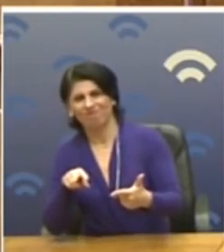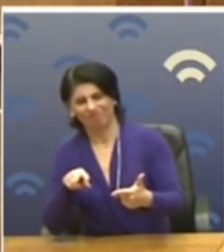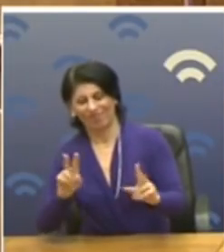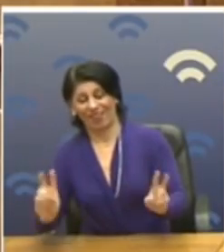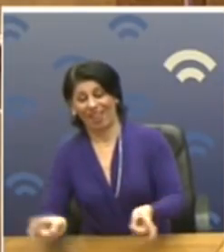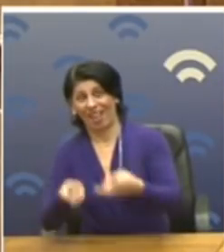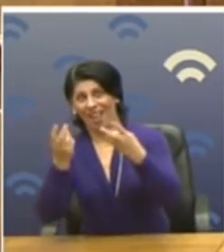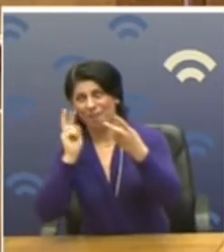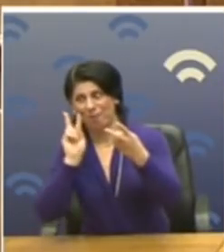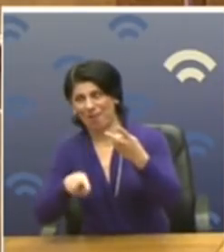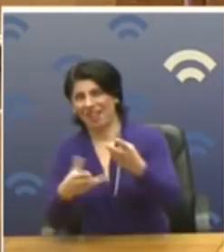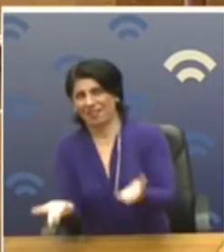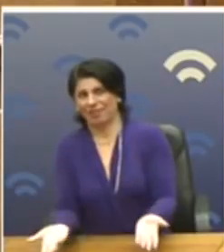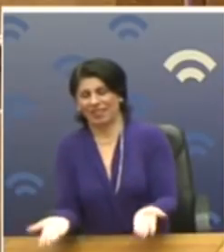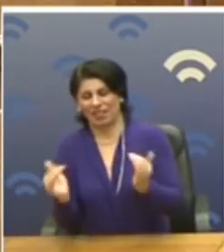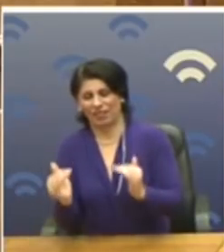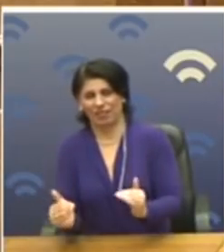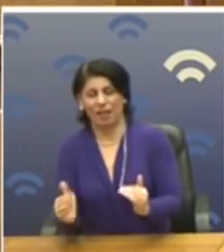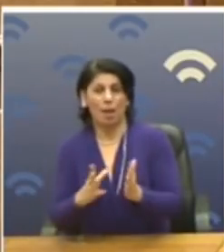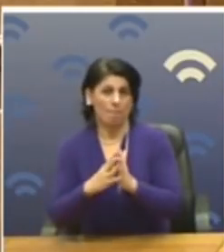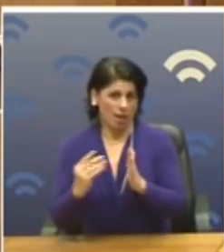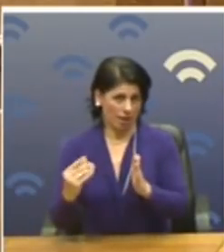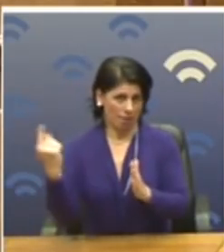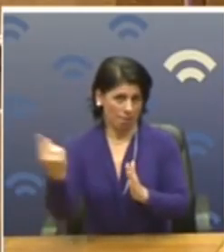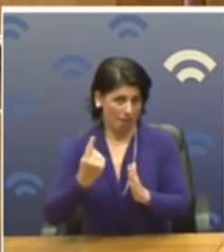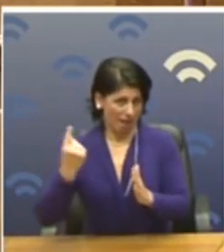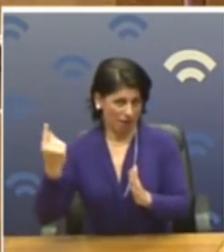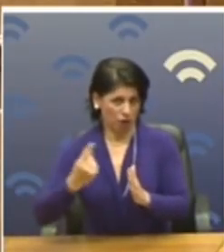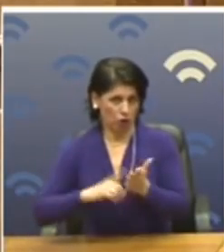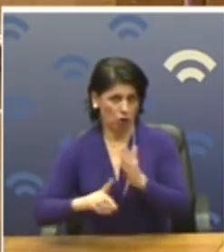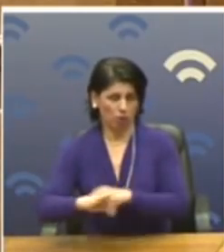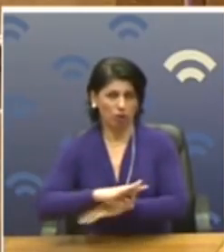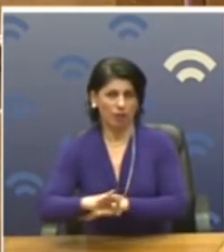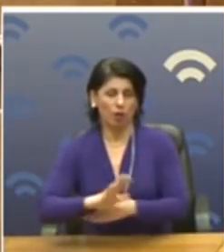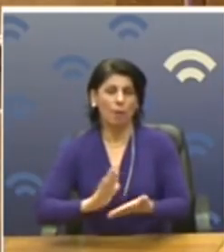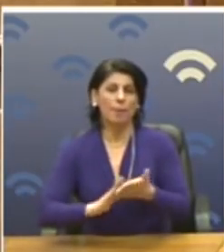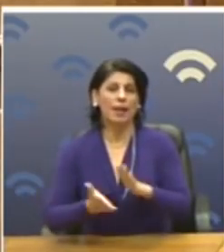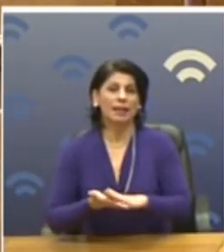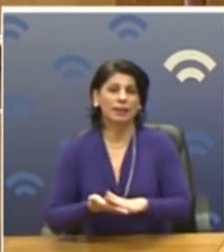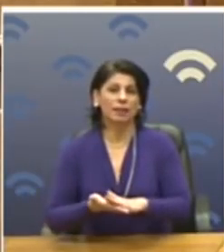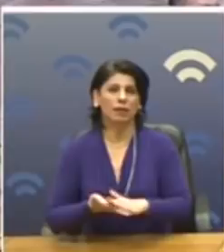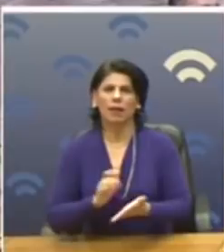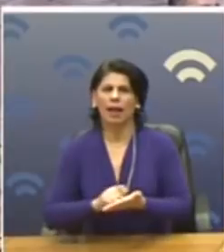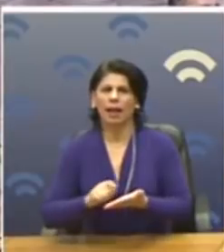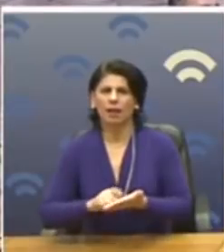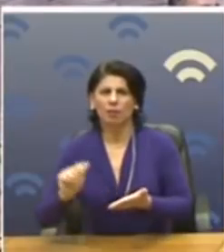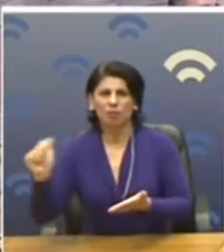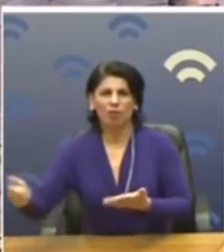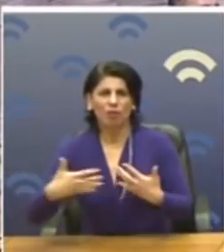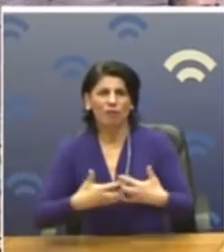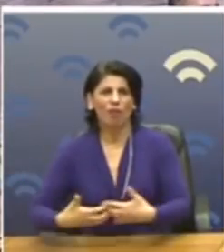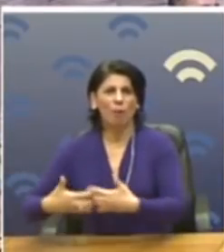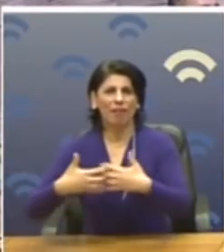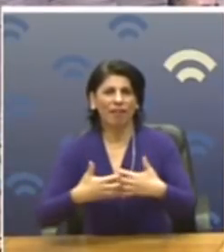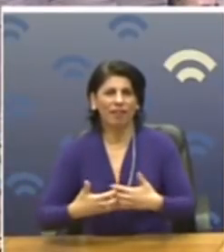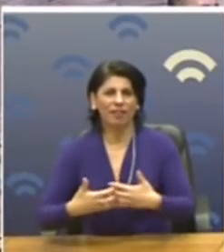κατάσταση. Ας πούμε το περιβαλλοντικό νομοσχέδιο πρακτικά το έγραψαν οι ίδιοι οι βιομήχανοι